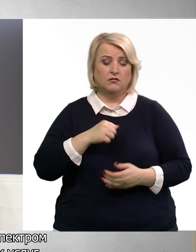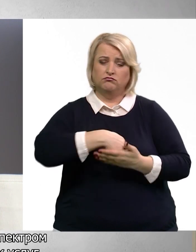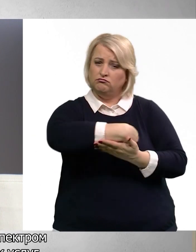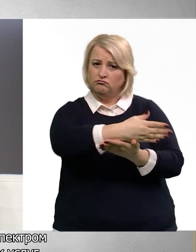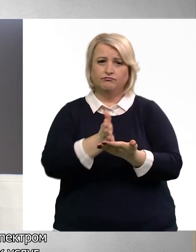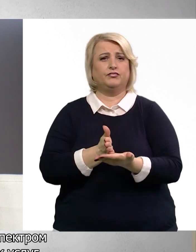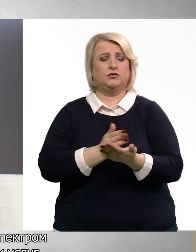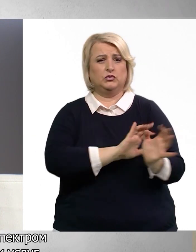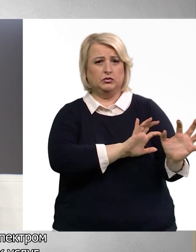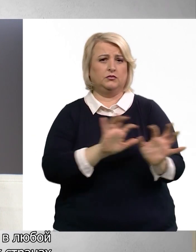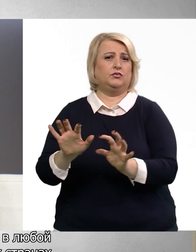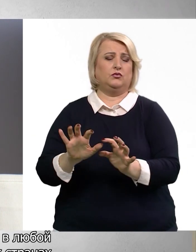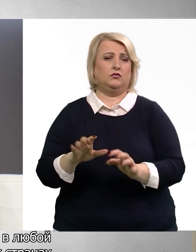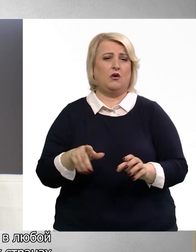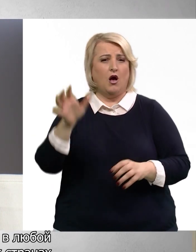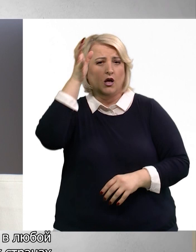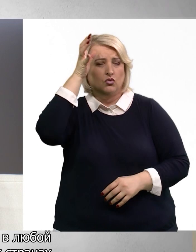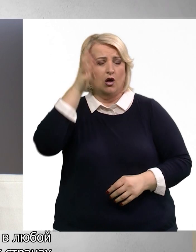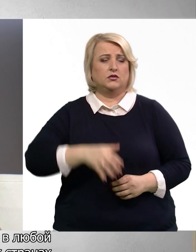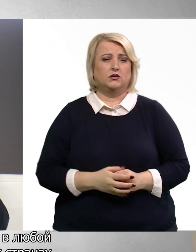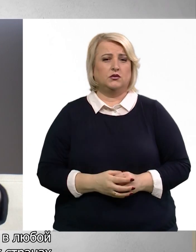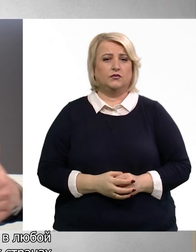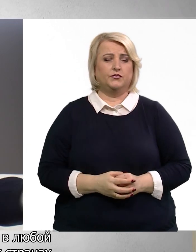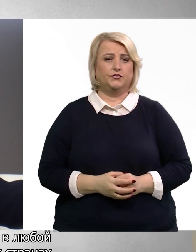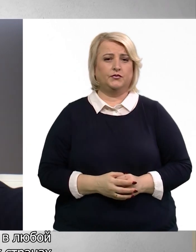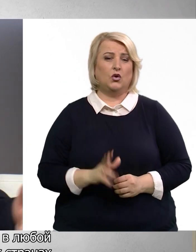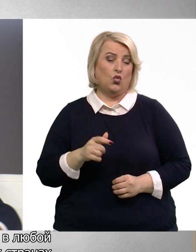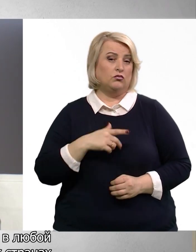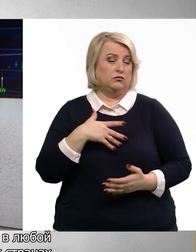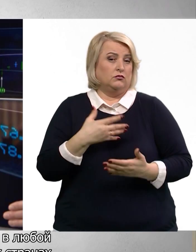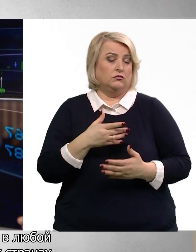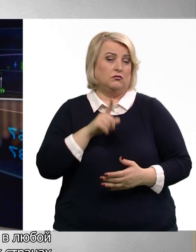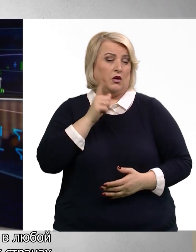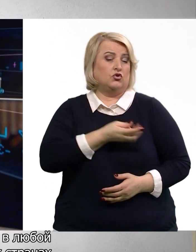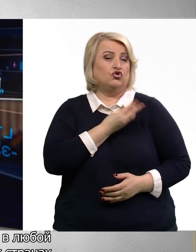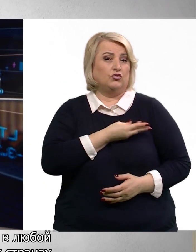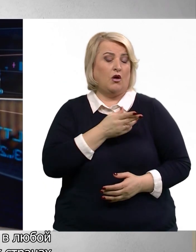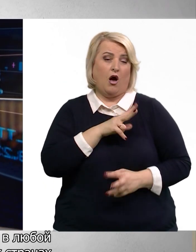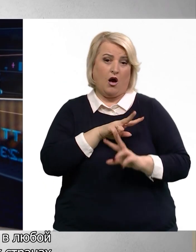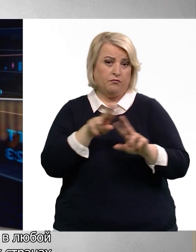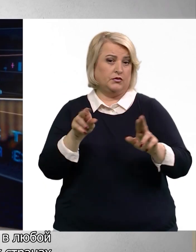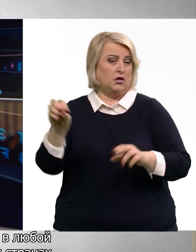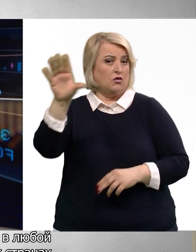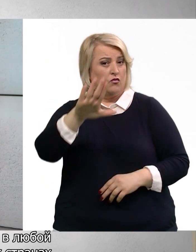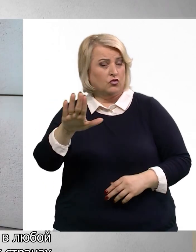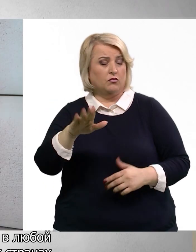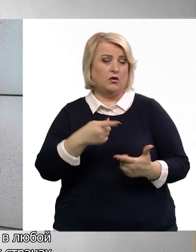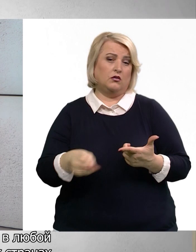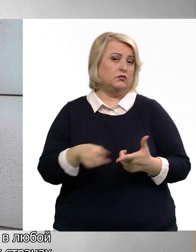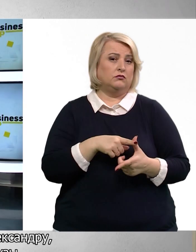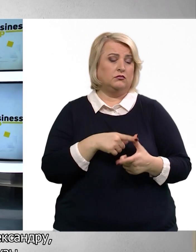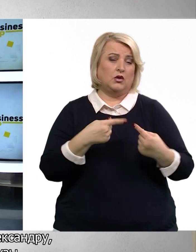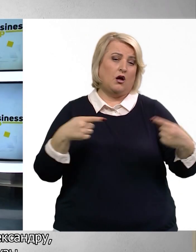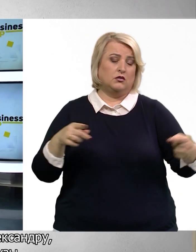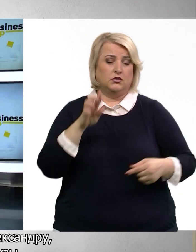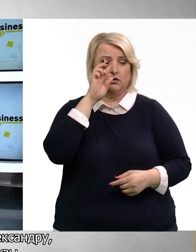serviciilor calitative, educaționale, așa cum l-ar obține în orice țară europeană sau din altă